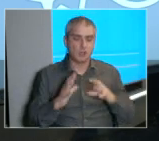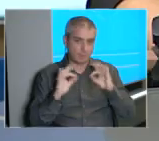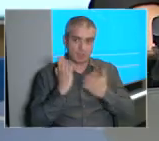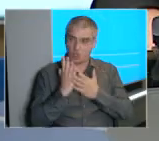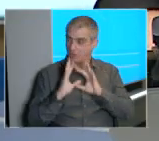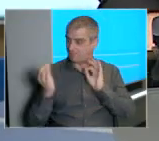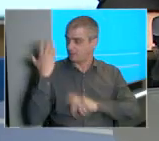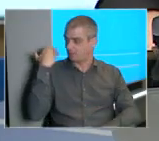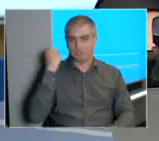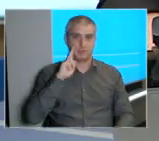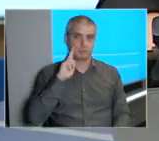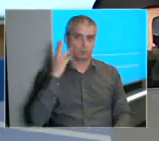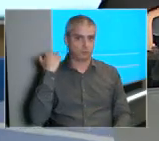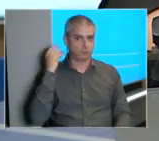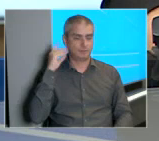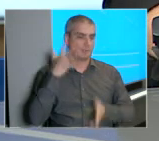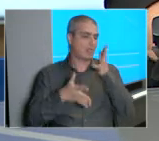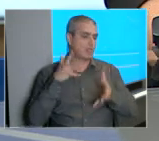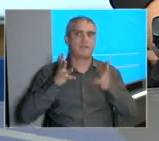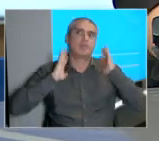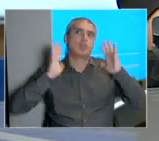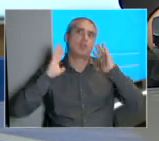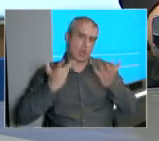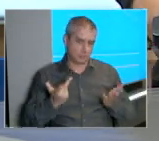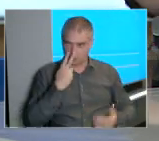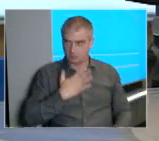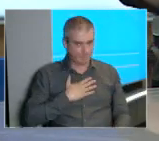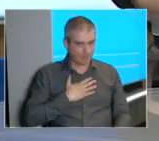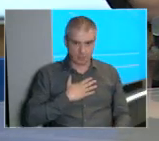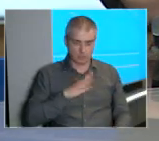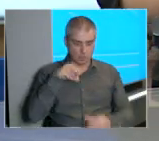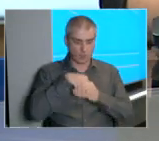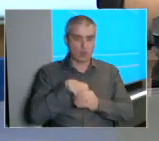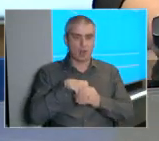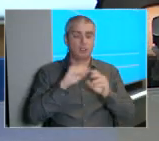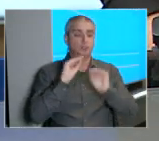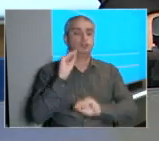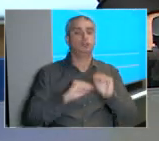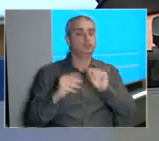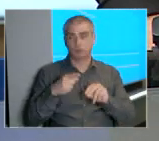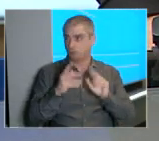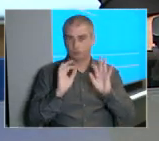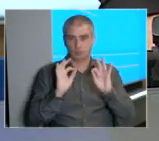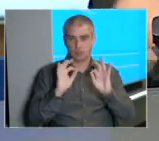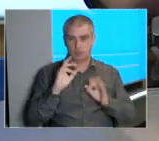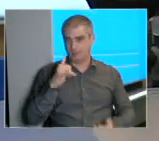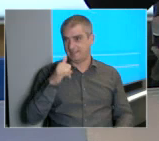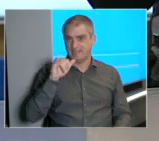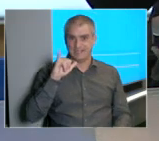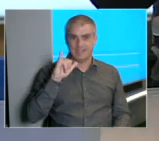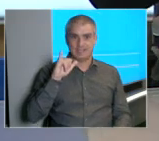הוא התחיל כבר ביום שישי עם ההתקפות הנוראיות בעיניי, כולל שימוש של יאיר